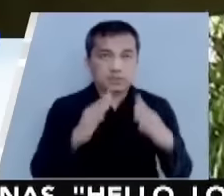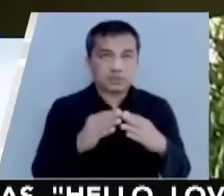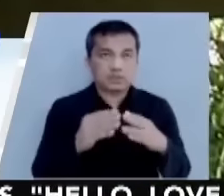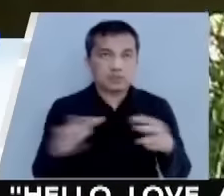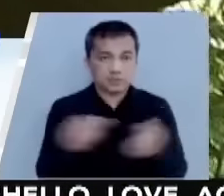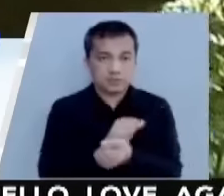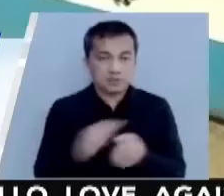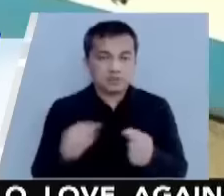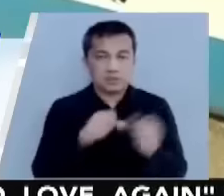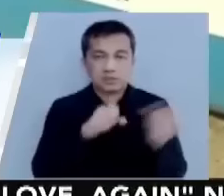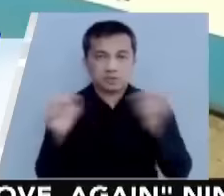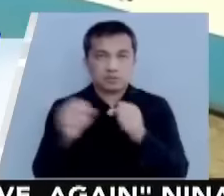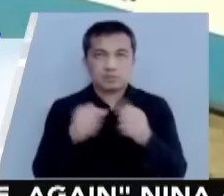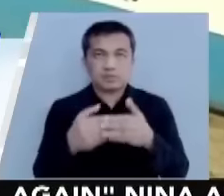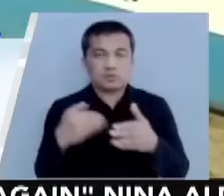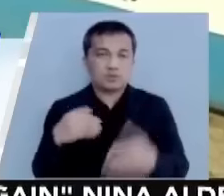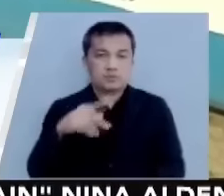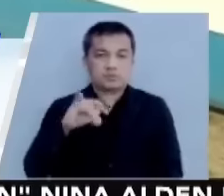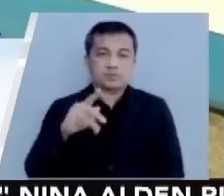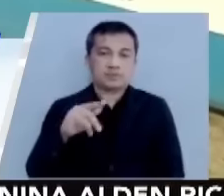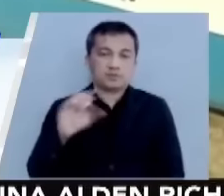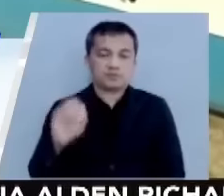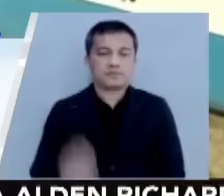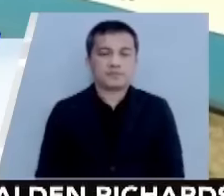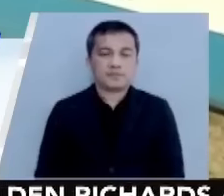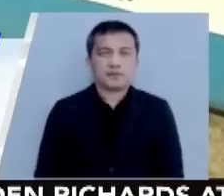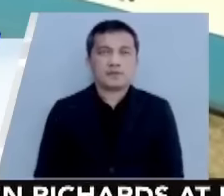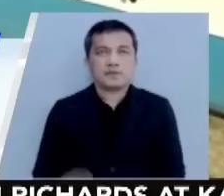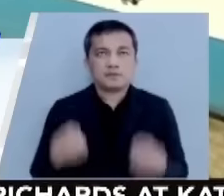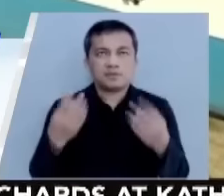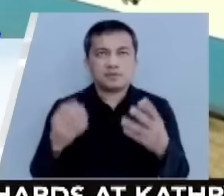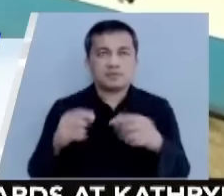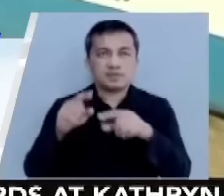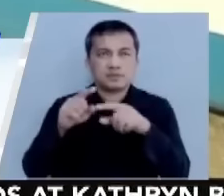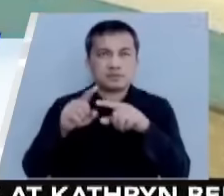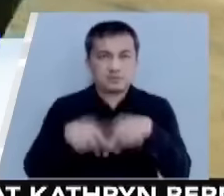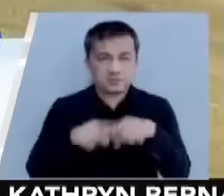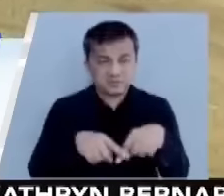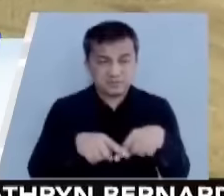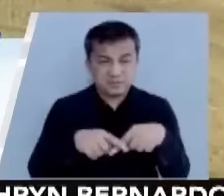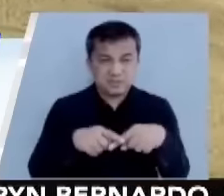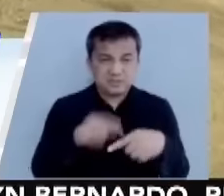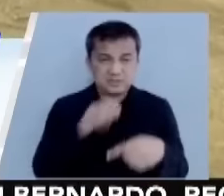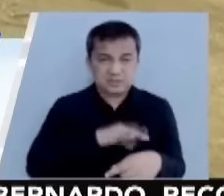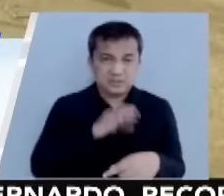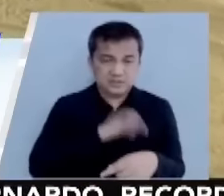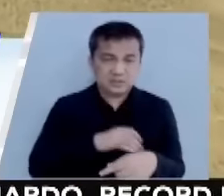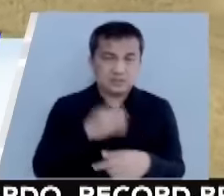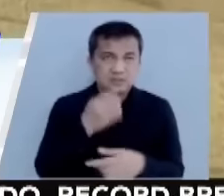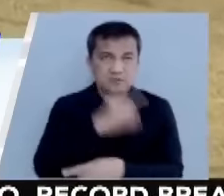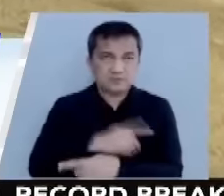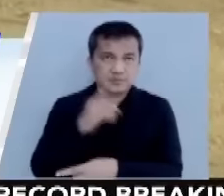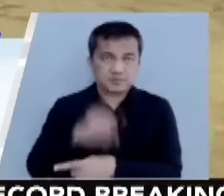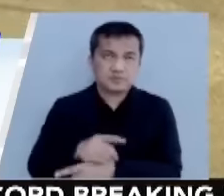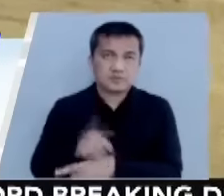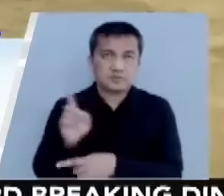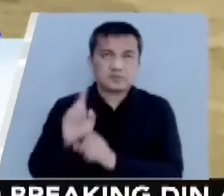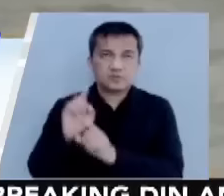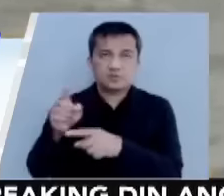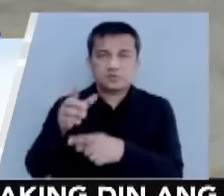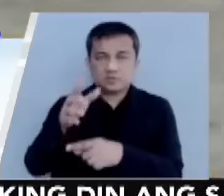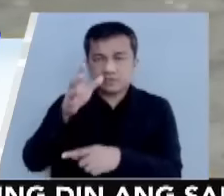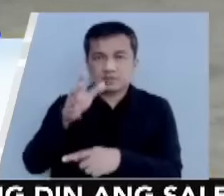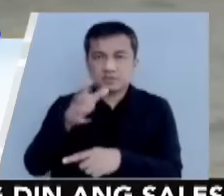ang bagyong Pepito. Marami bagang umaasa sa kita natin sa hanap buhay pang araw-araw. Doon na kami nakatuloy sa nanay ko at wala kasama yung mga anak